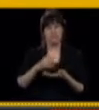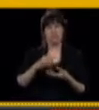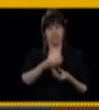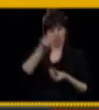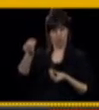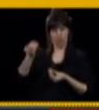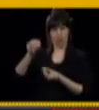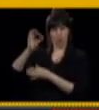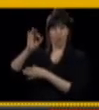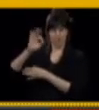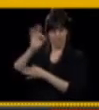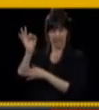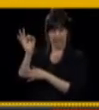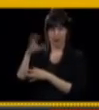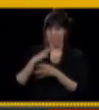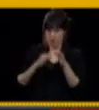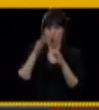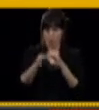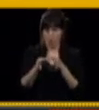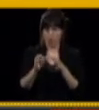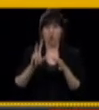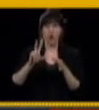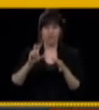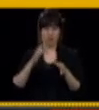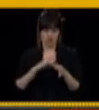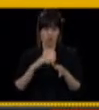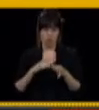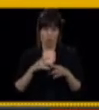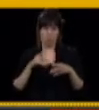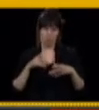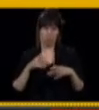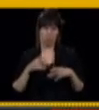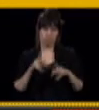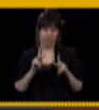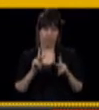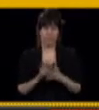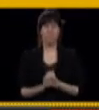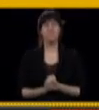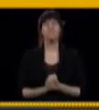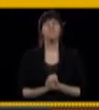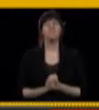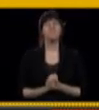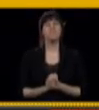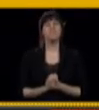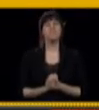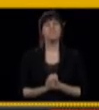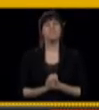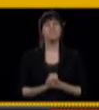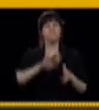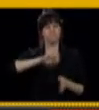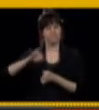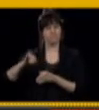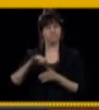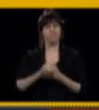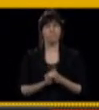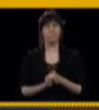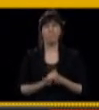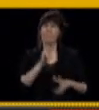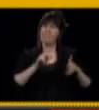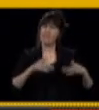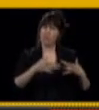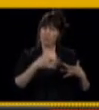jusqu'au 30 juin maintenant un mot sur les personnes vulnérables